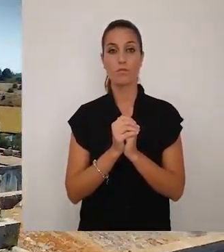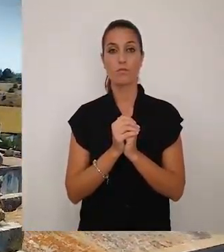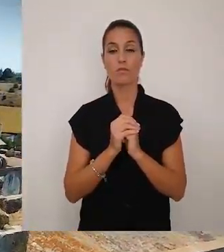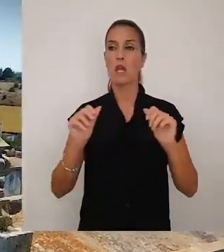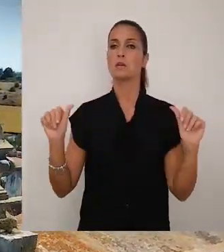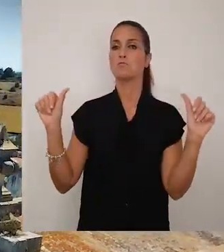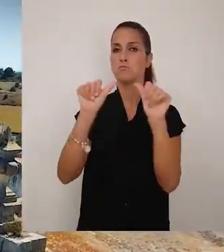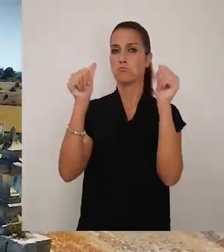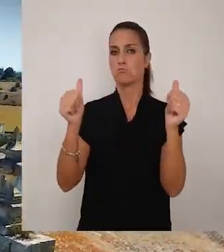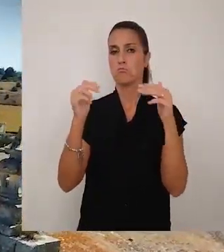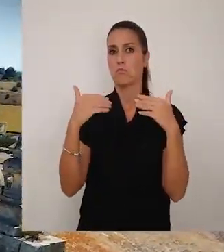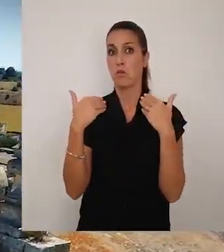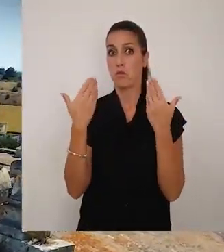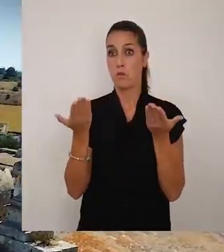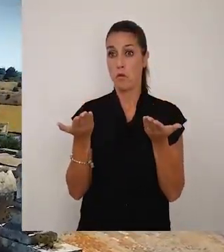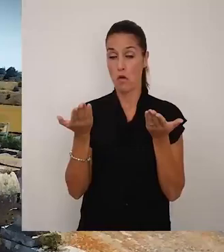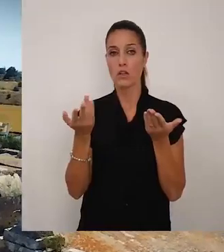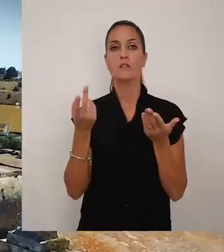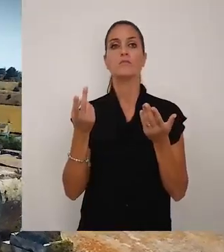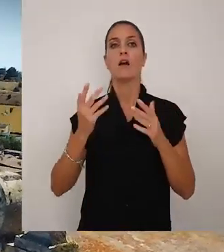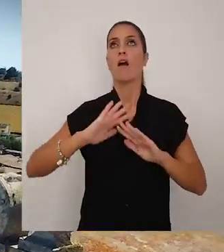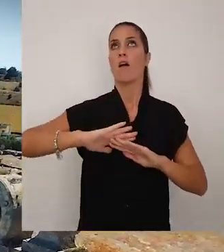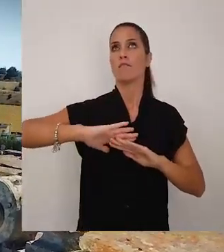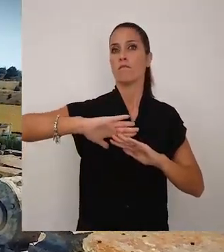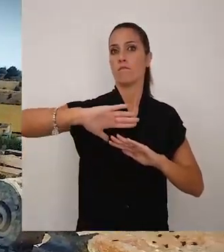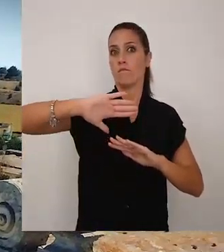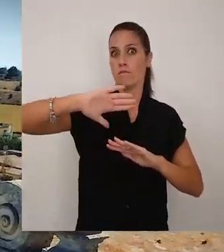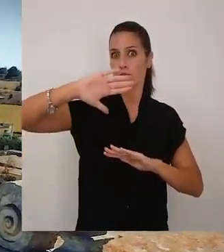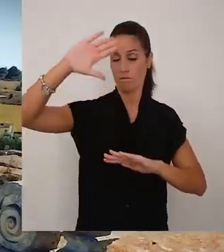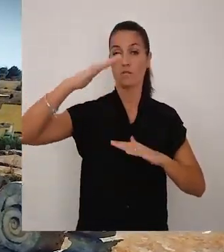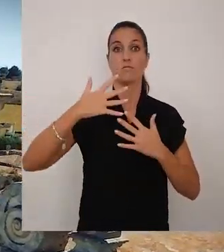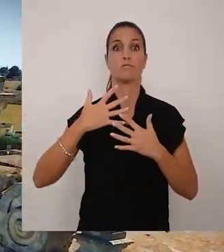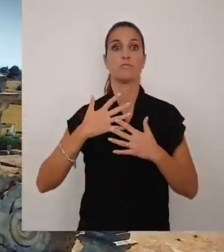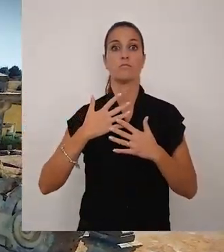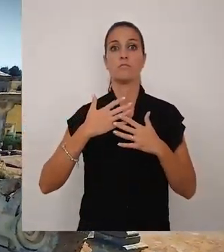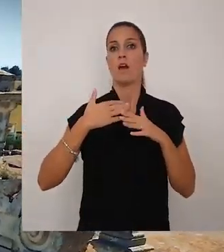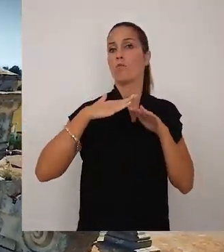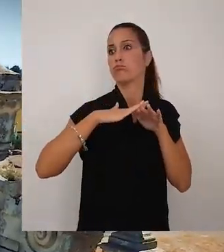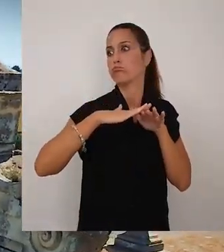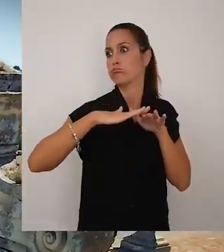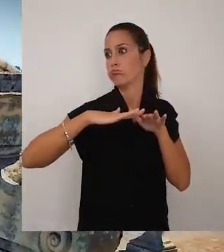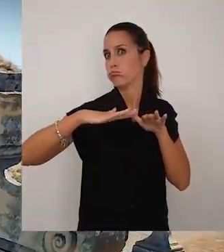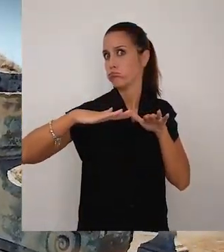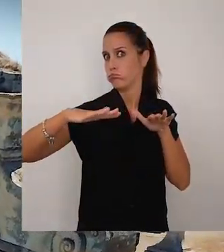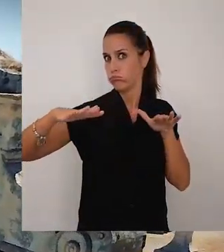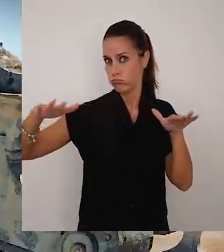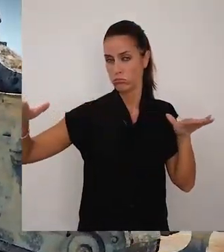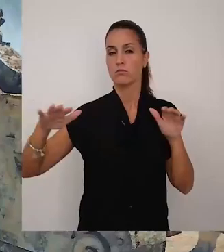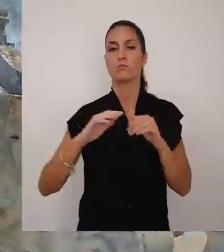La fisionomia esterna dell'edificio si organizza in forme austere e monumentali, sviluppandosi sull'orizzontalità degli